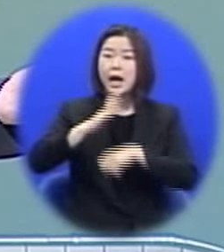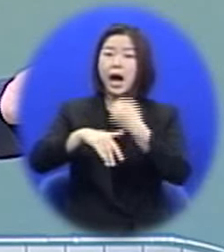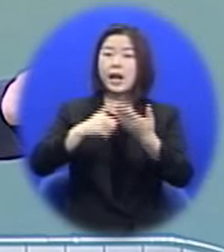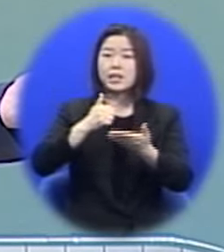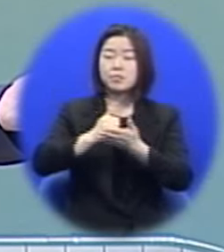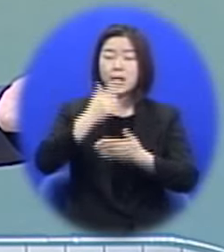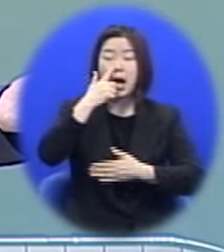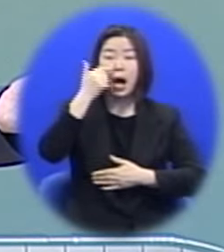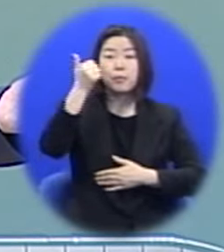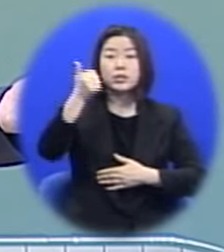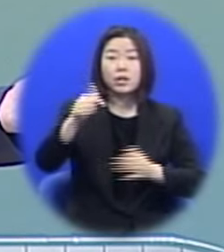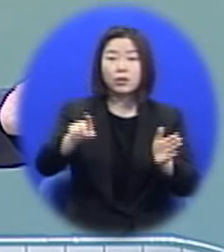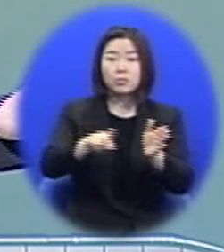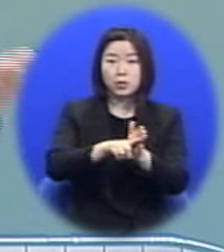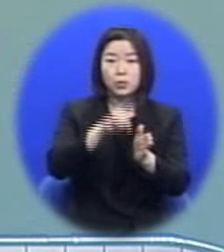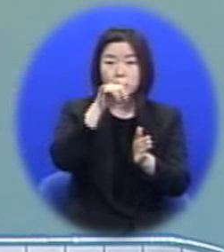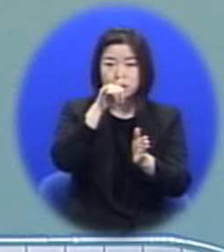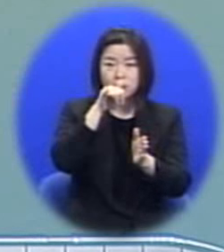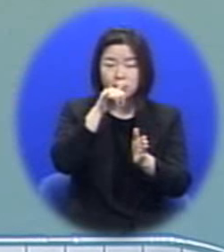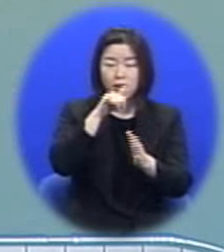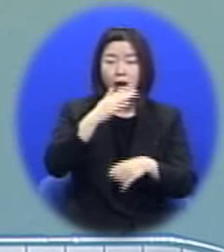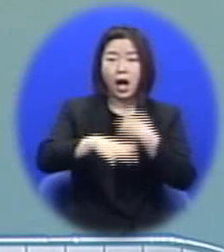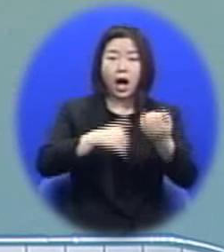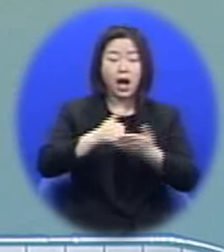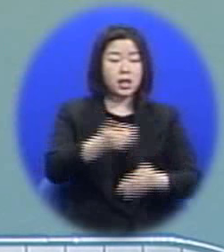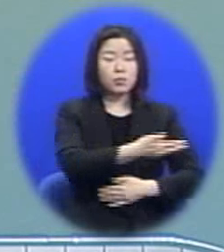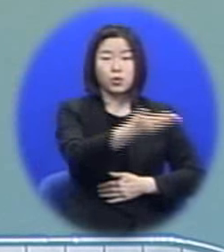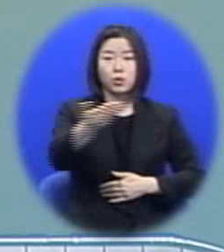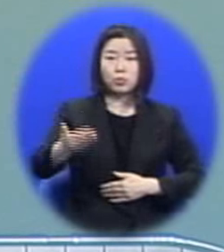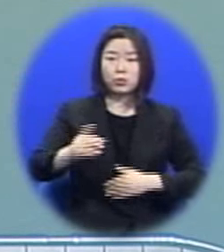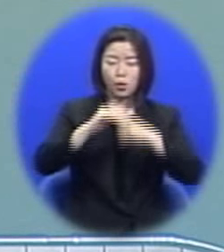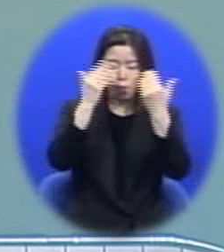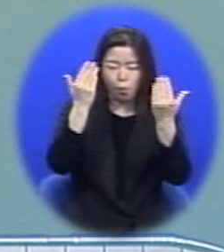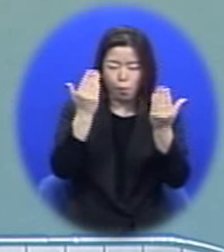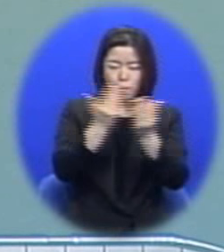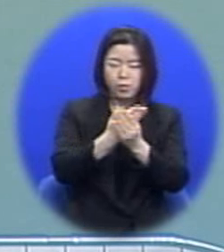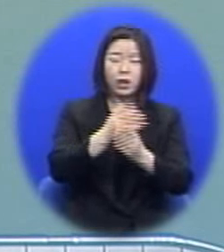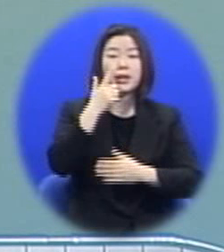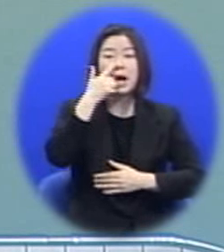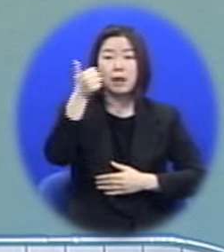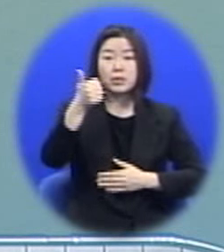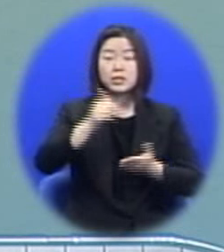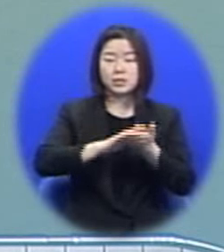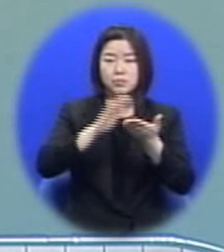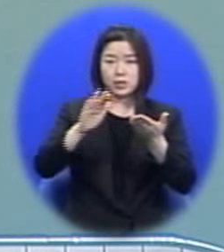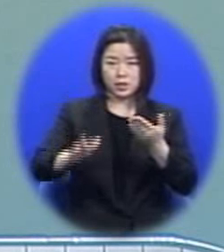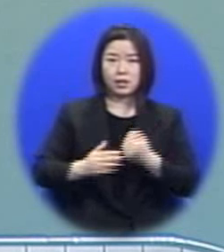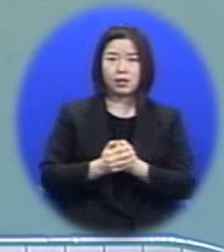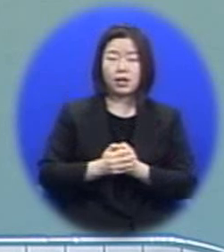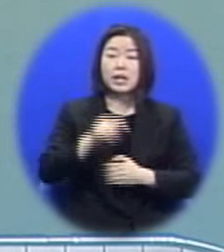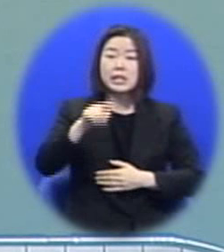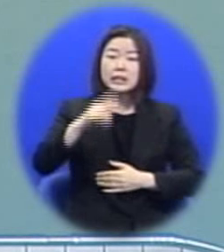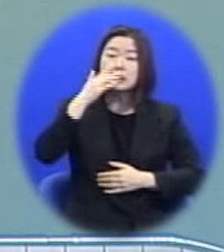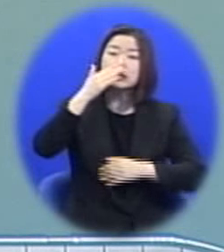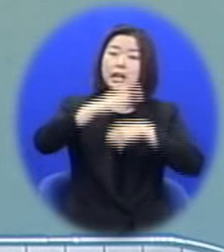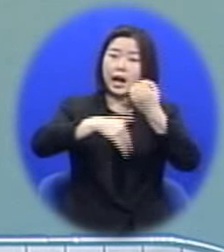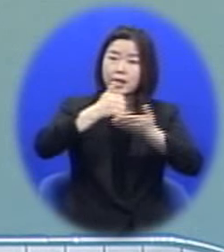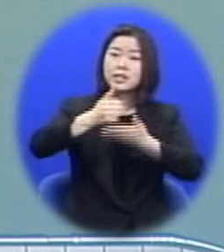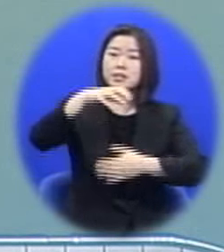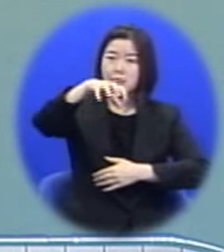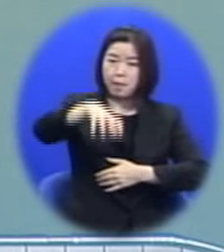것을 믿습니다. 하나님은 여러분에게 가장 완벽하신 분이시죠. 그 하나님